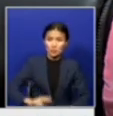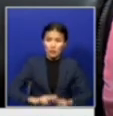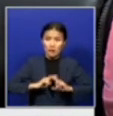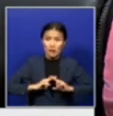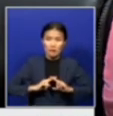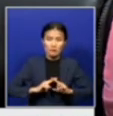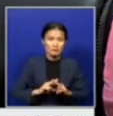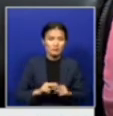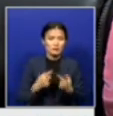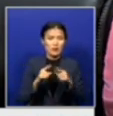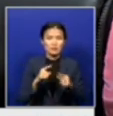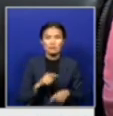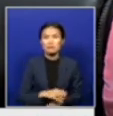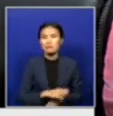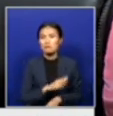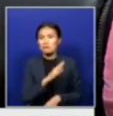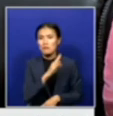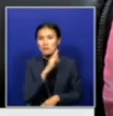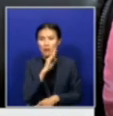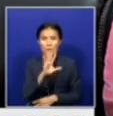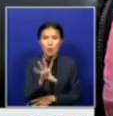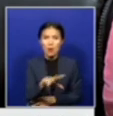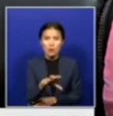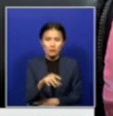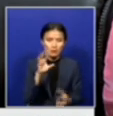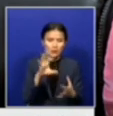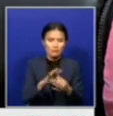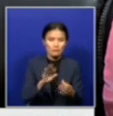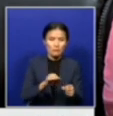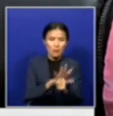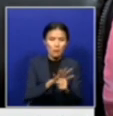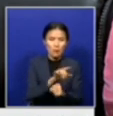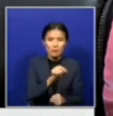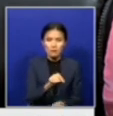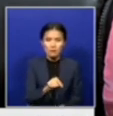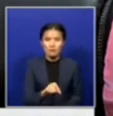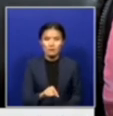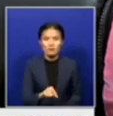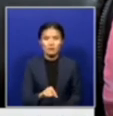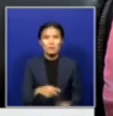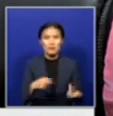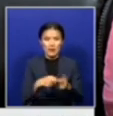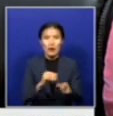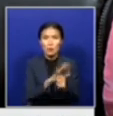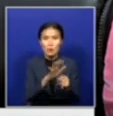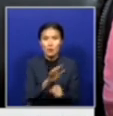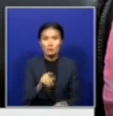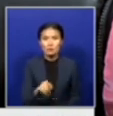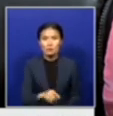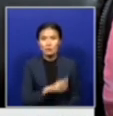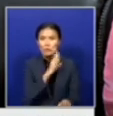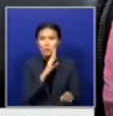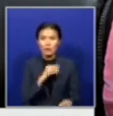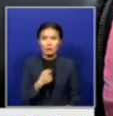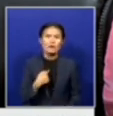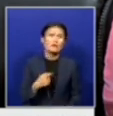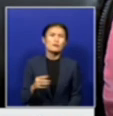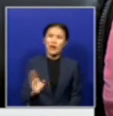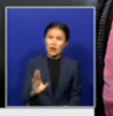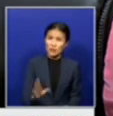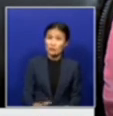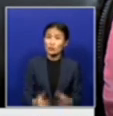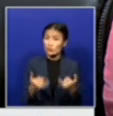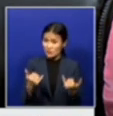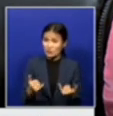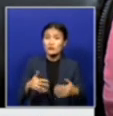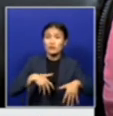เพราะท่านอาจจะหวาดกลัวว่าพี่น้องประชาชนจะออกมาทำอะไรหรือเปล่าเขาไม่ทำหรอกครับช่วงนี้แค่เอาตัวให้รอด